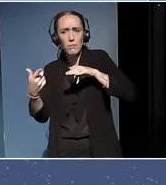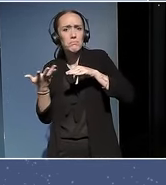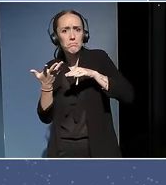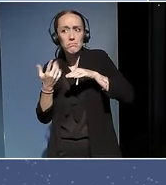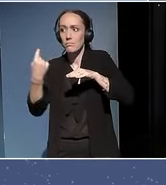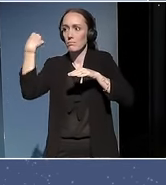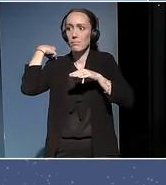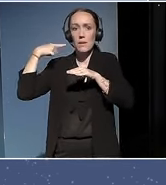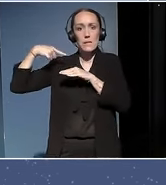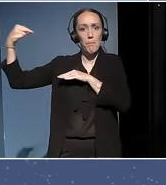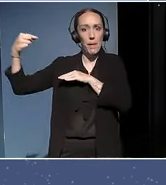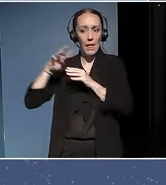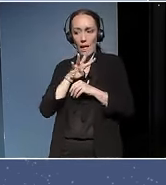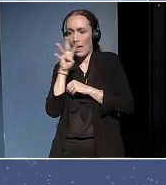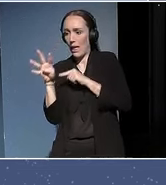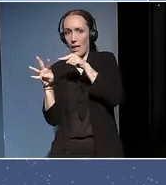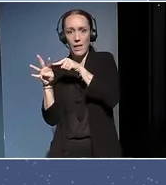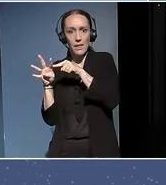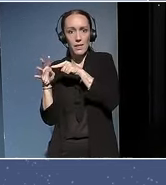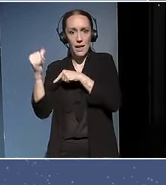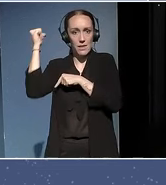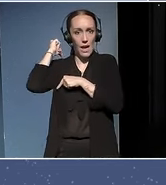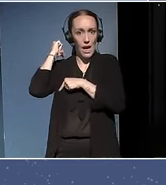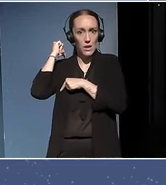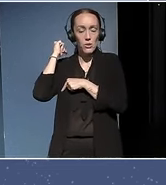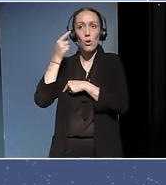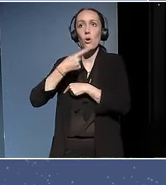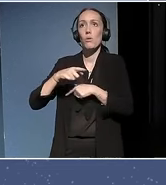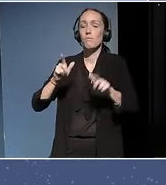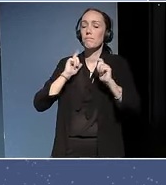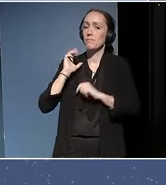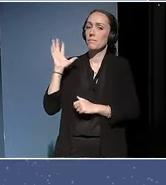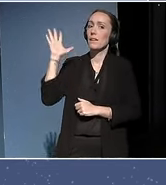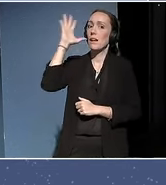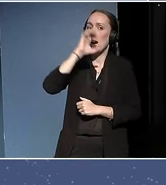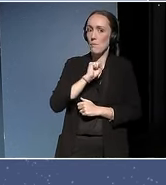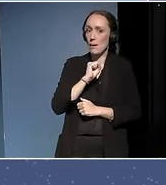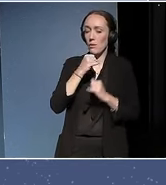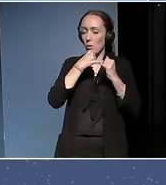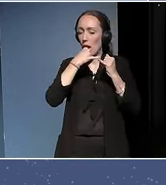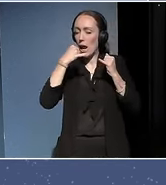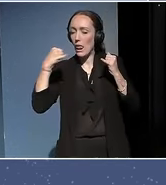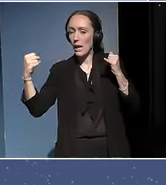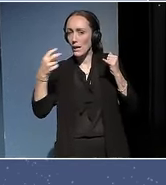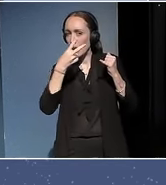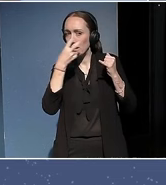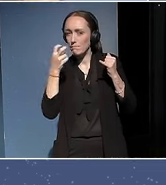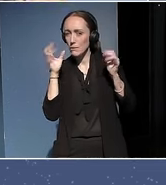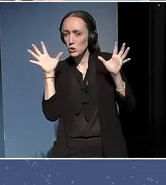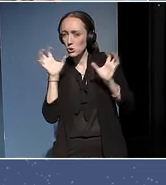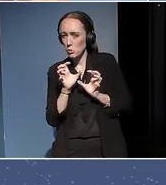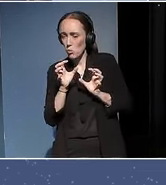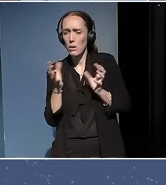del dorso e capiamo finalmente Che cos'è quella linea scura quella linea scura è la parte